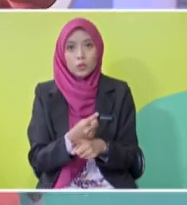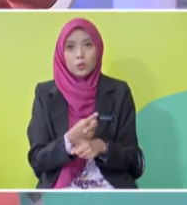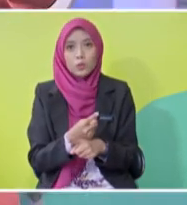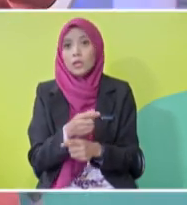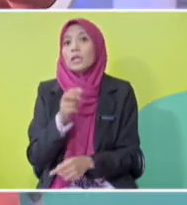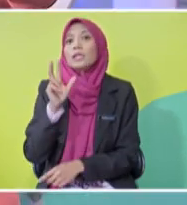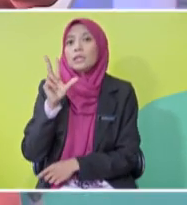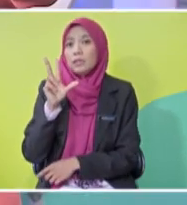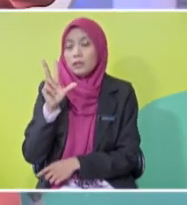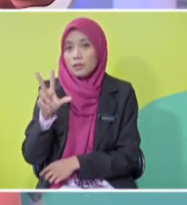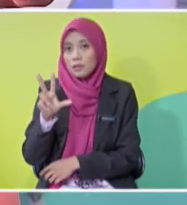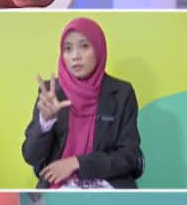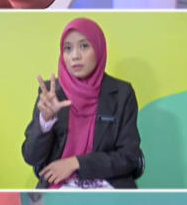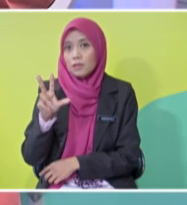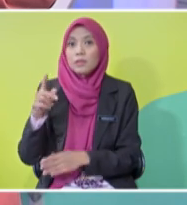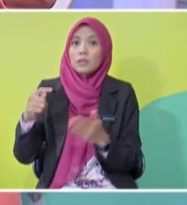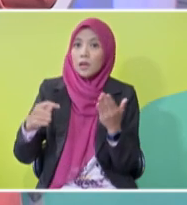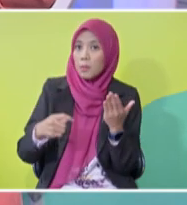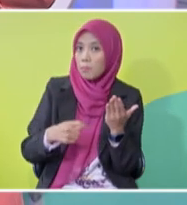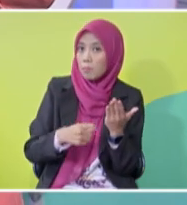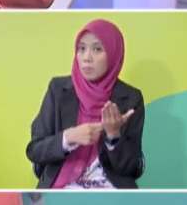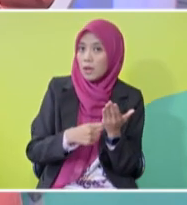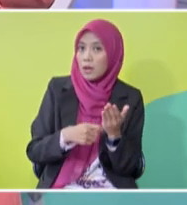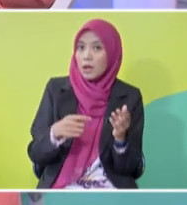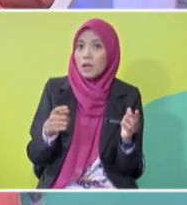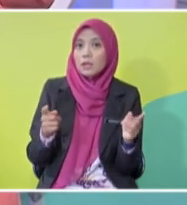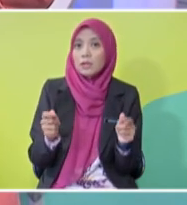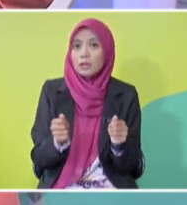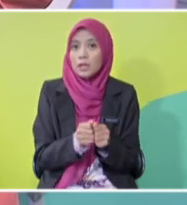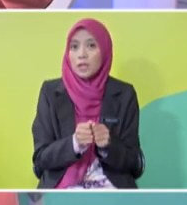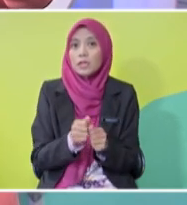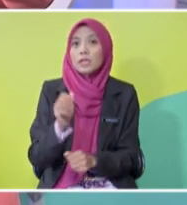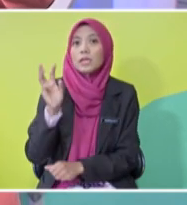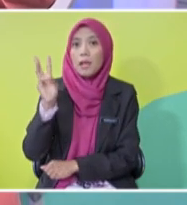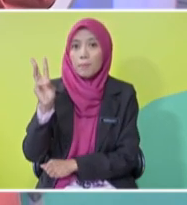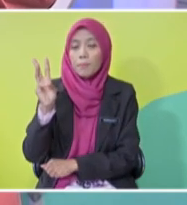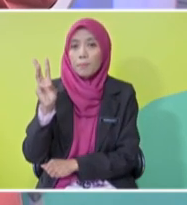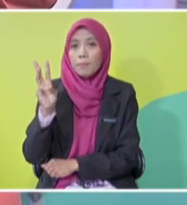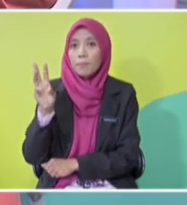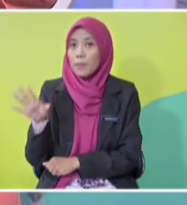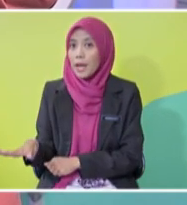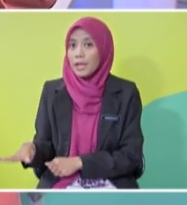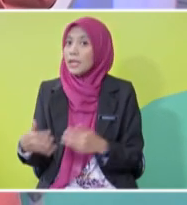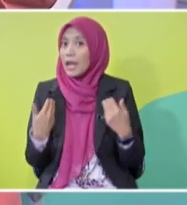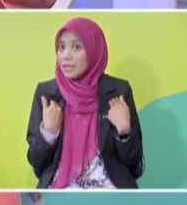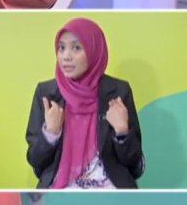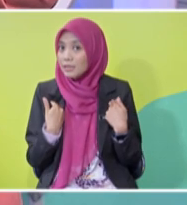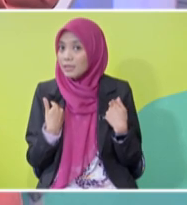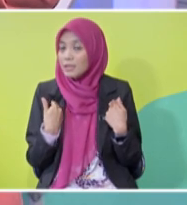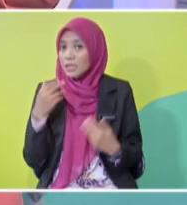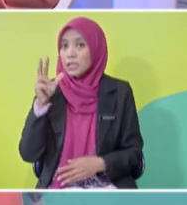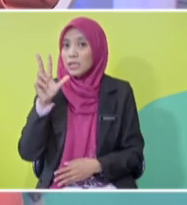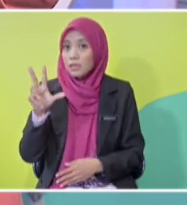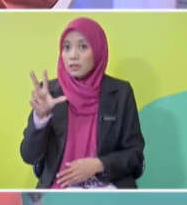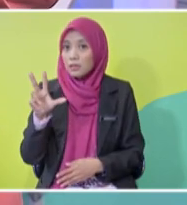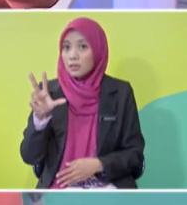3 tambah dengan 6 Adik ada tiga dan